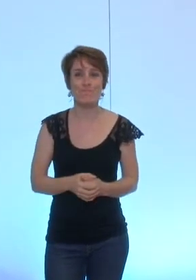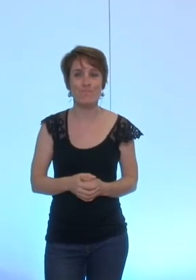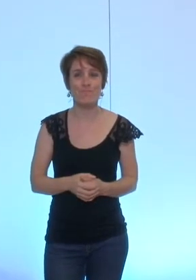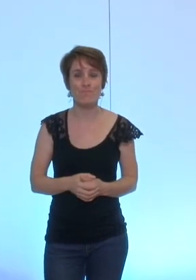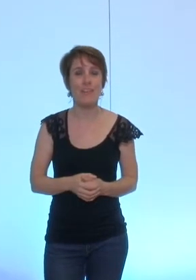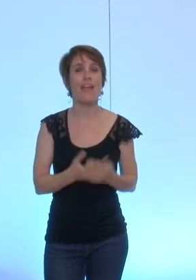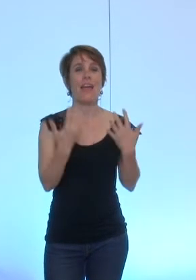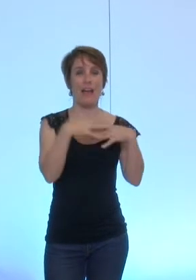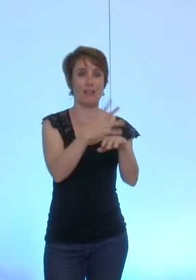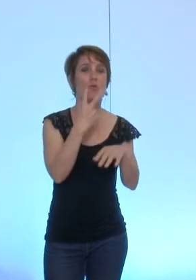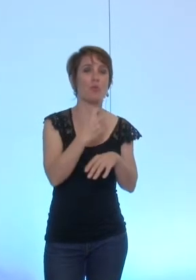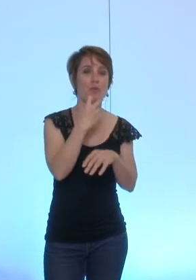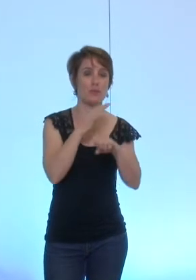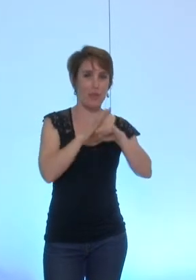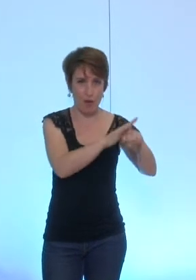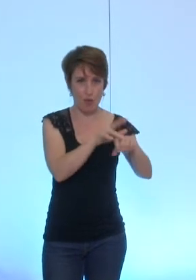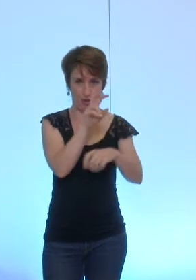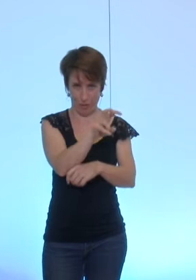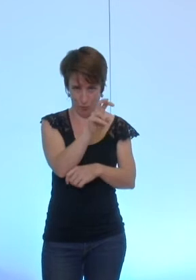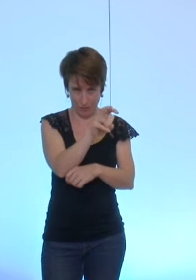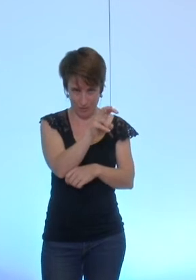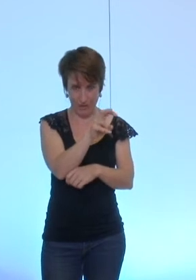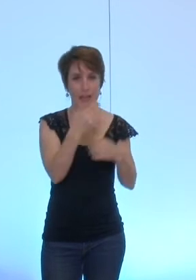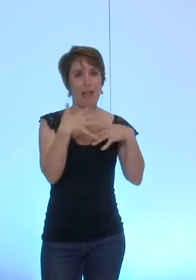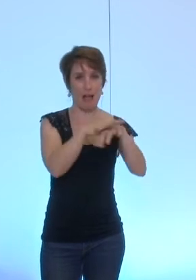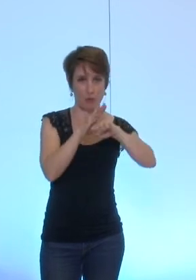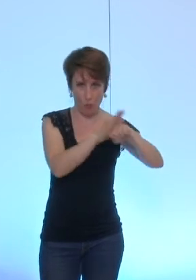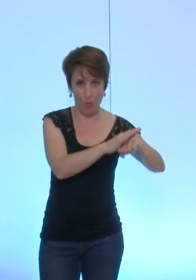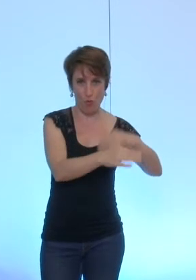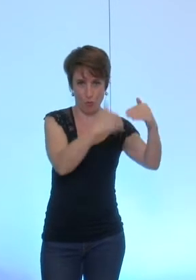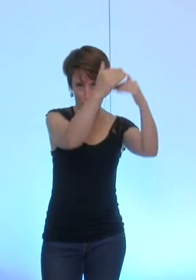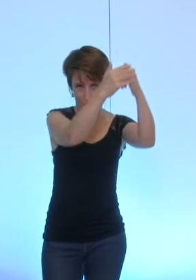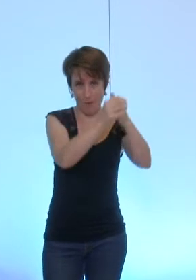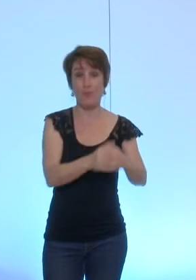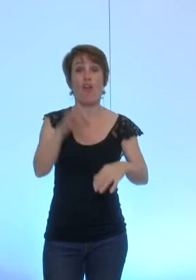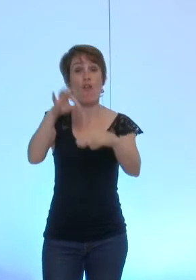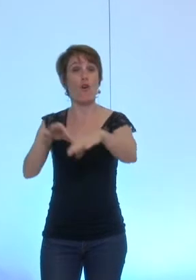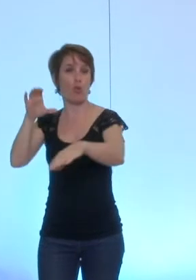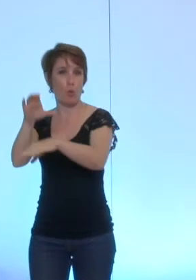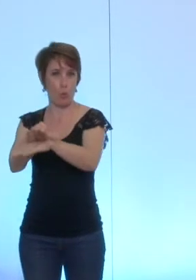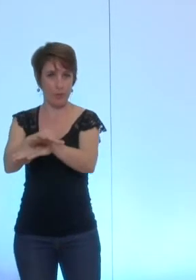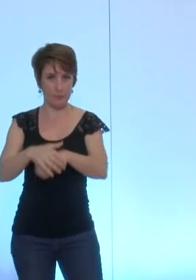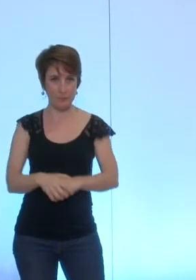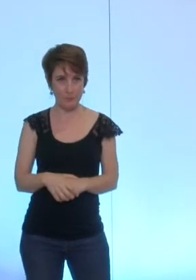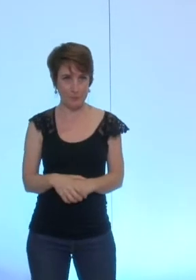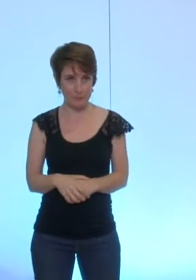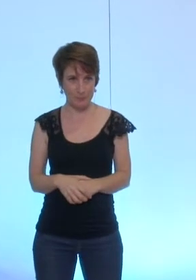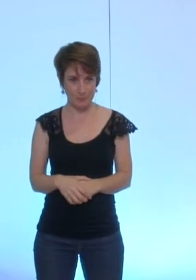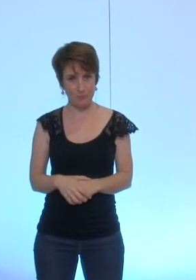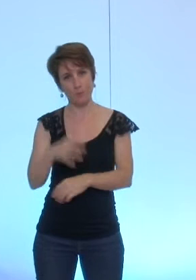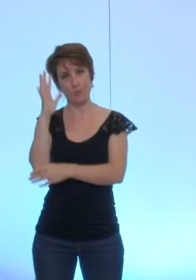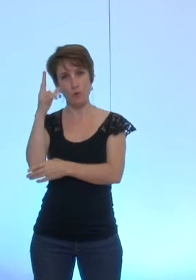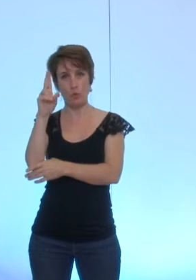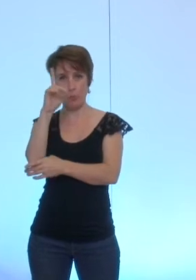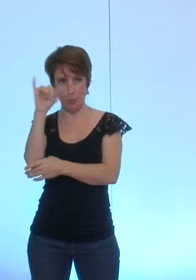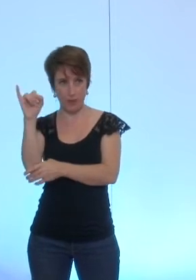rassemblement citoyen de la gauche et des écologistes le rassemblement de gauche et de progrès qui est contre le groupe